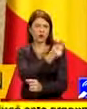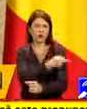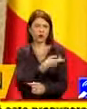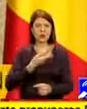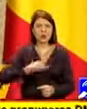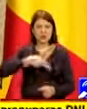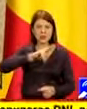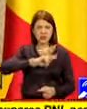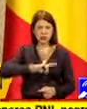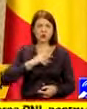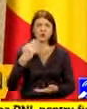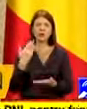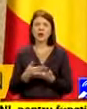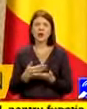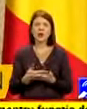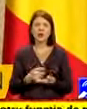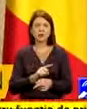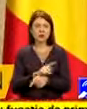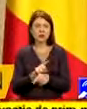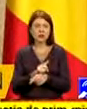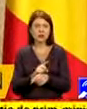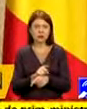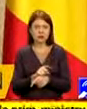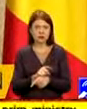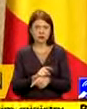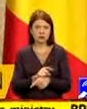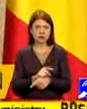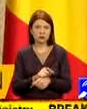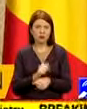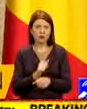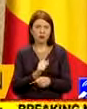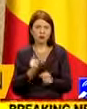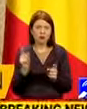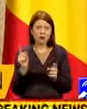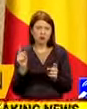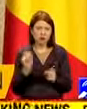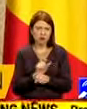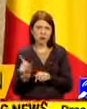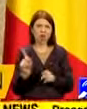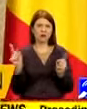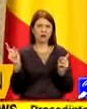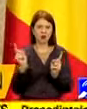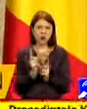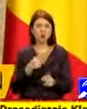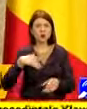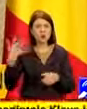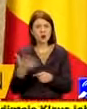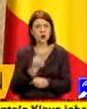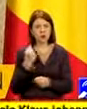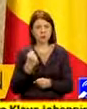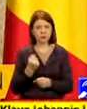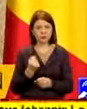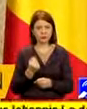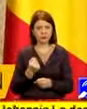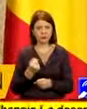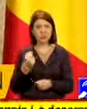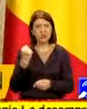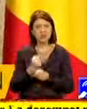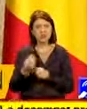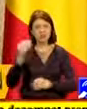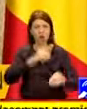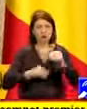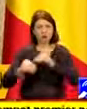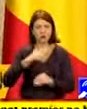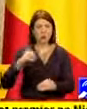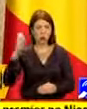responsabile, astfel încât, într-o perioadă de timp cât mai scurtă, să reușim să alcătuim